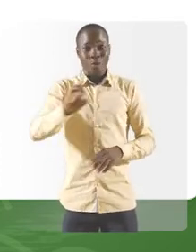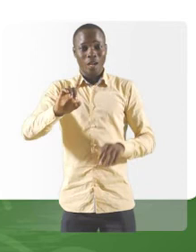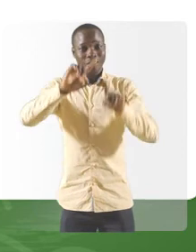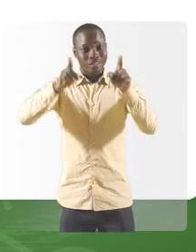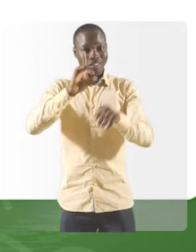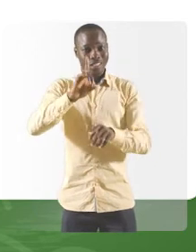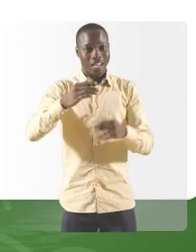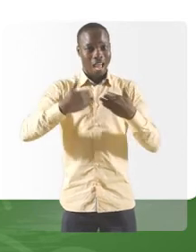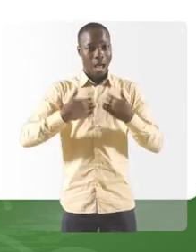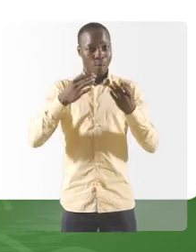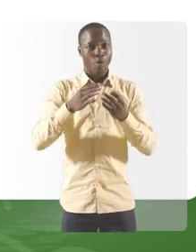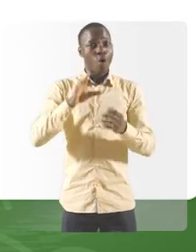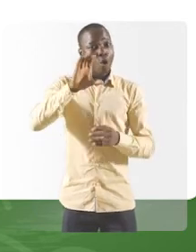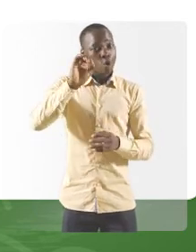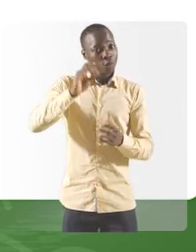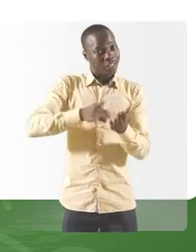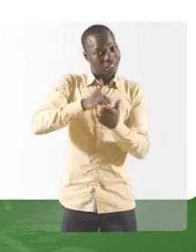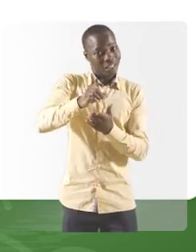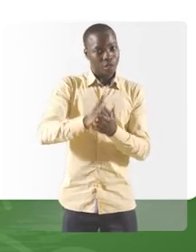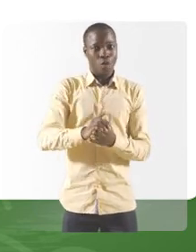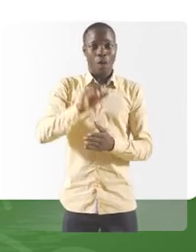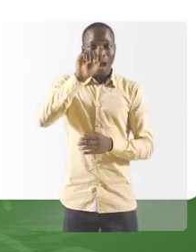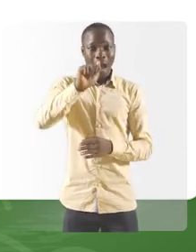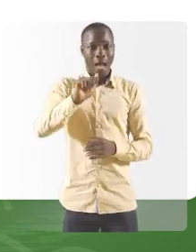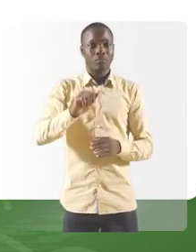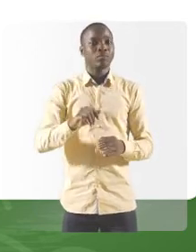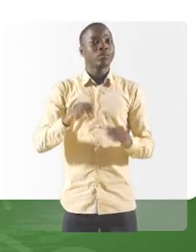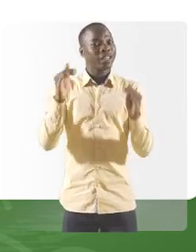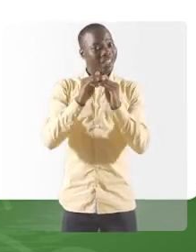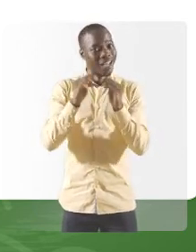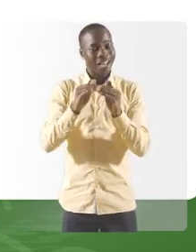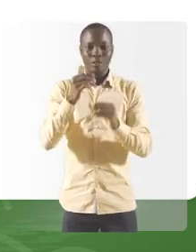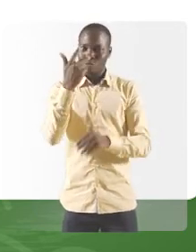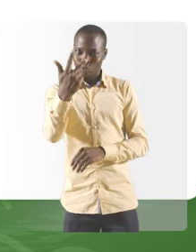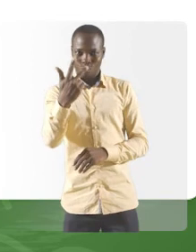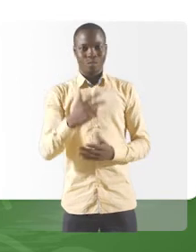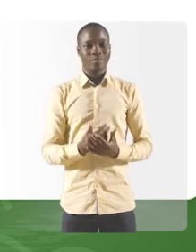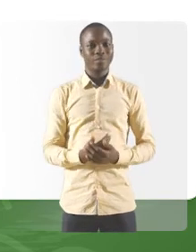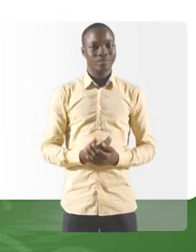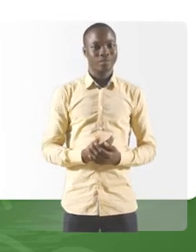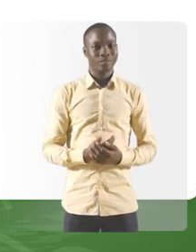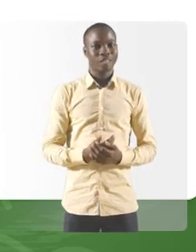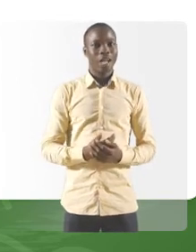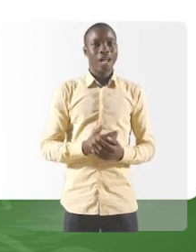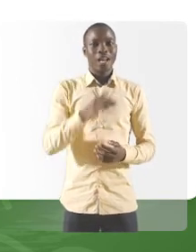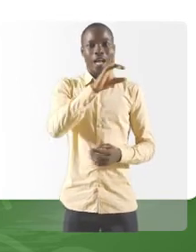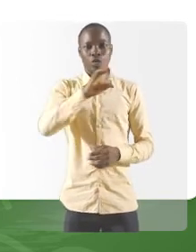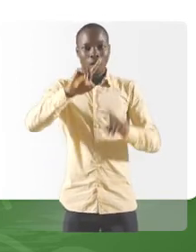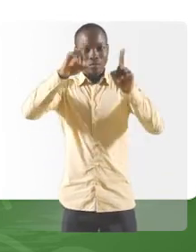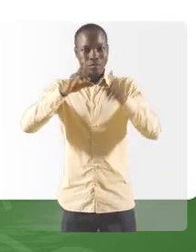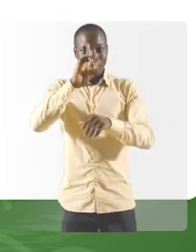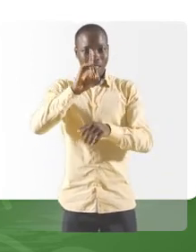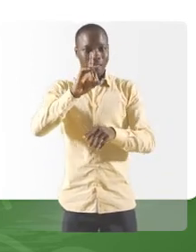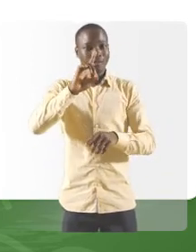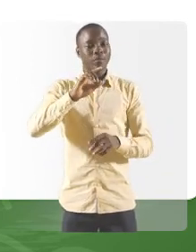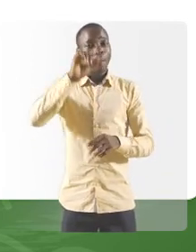pour coefficient directeur A, tel que A est égal à 3. La droite D' a pour